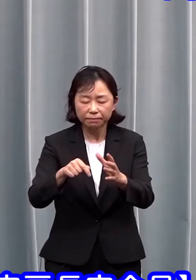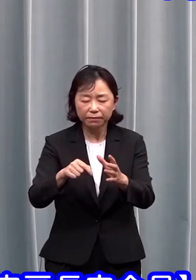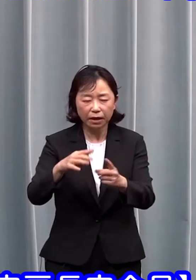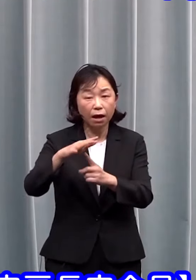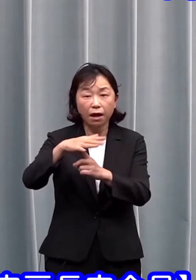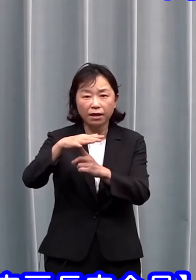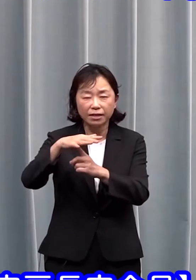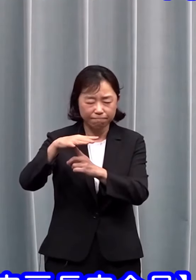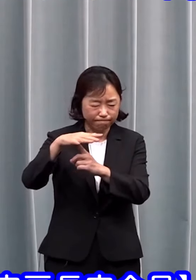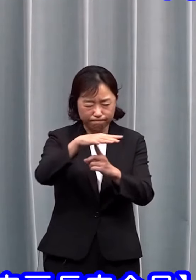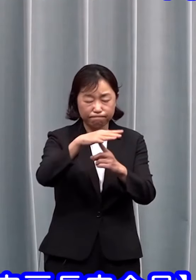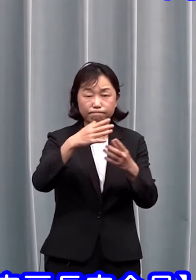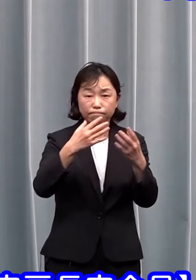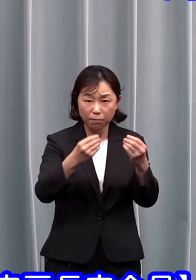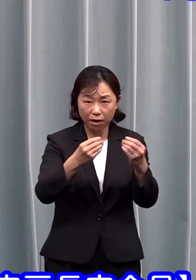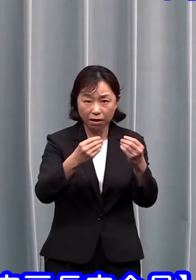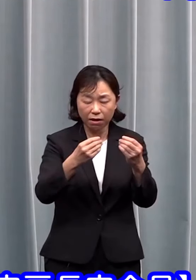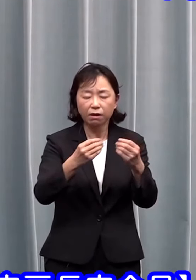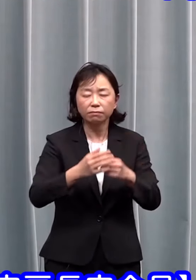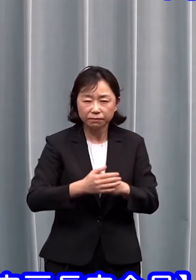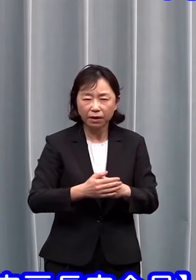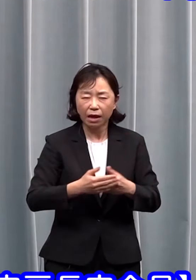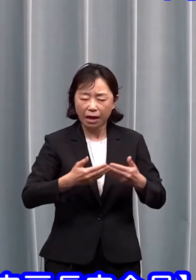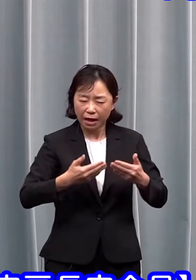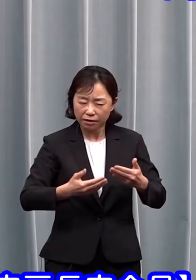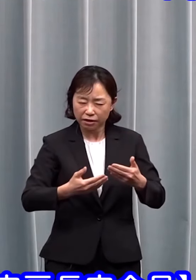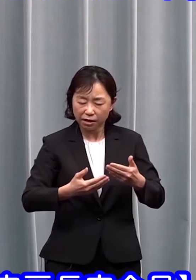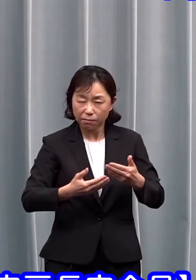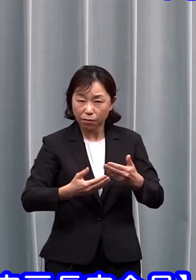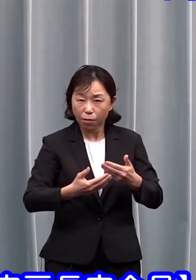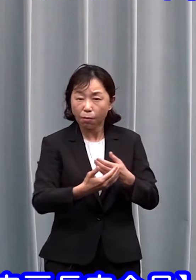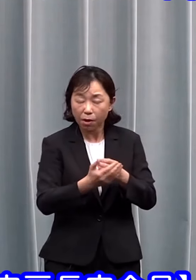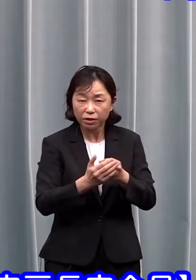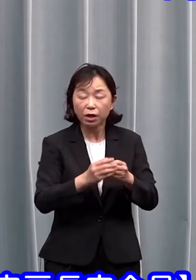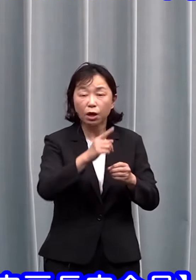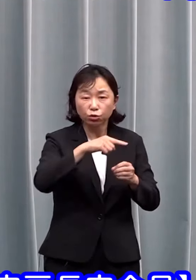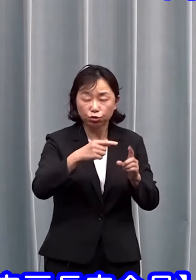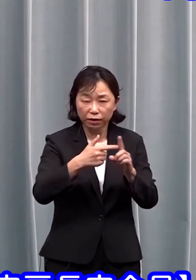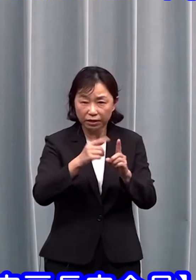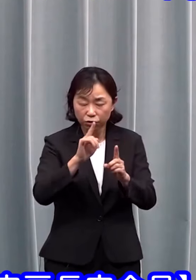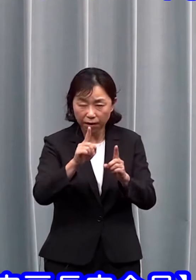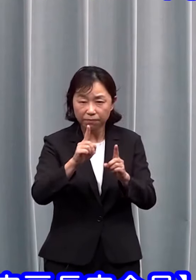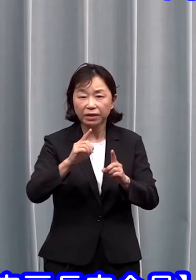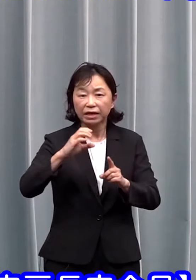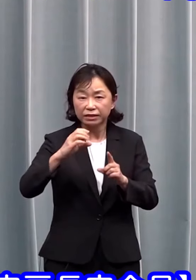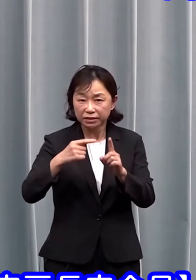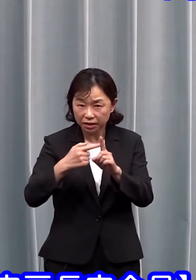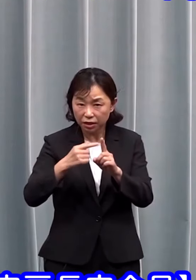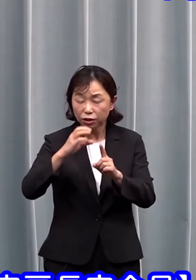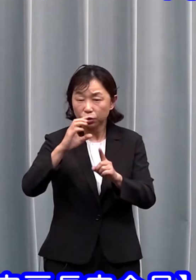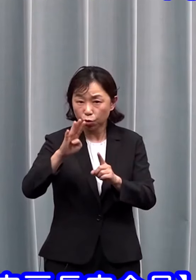で、安全確保等も考慮しつつ UH-1、CH-47、